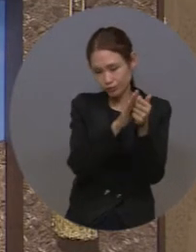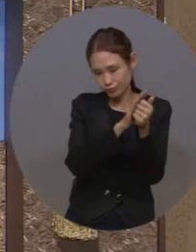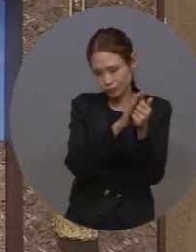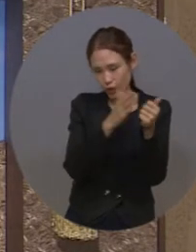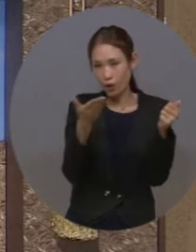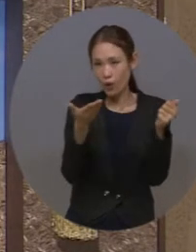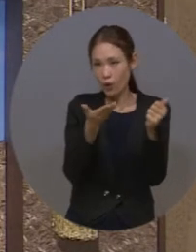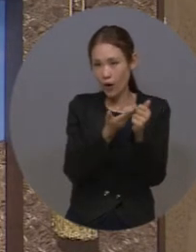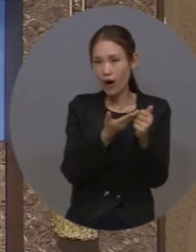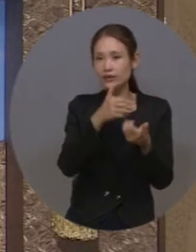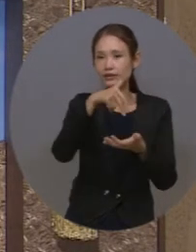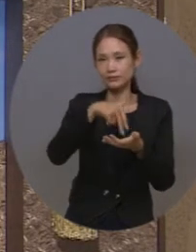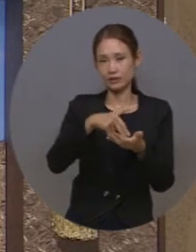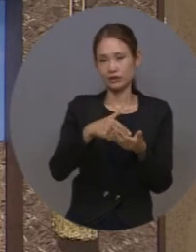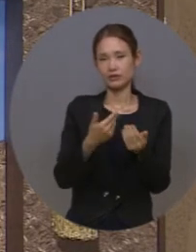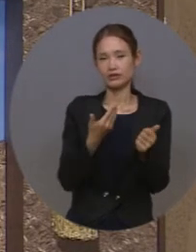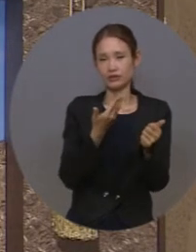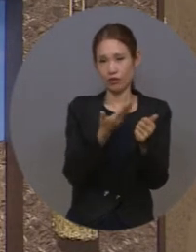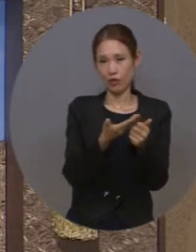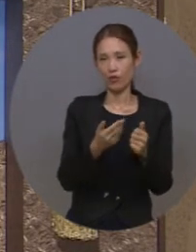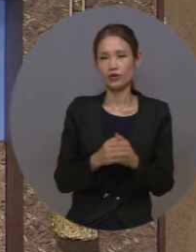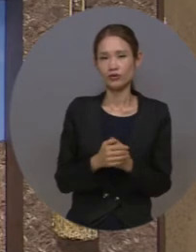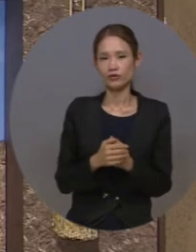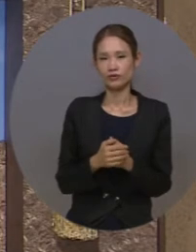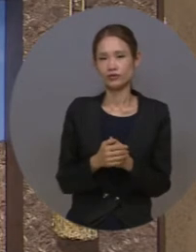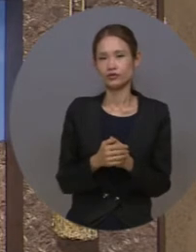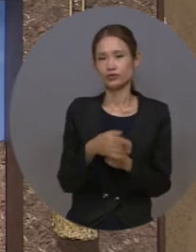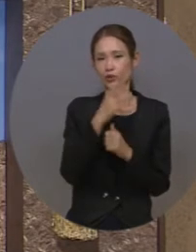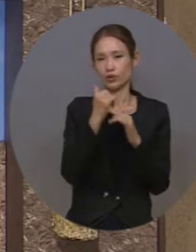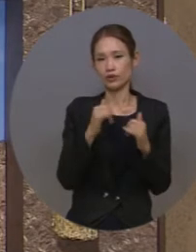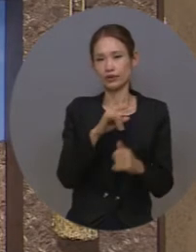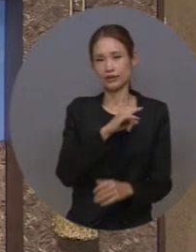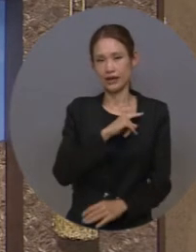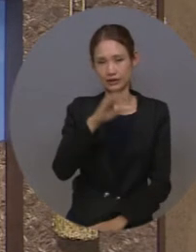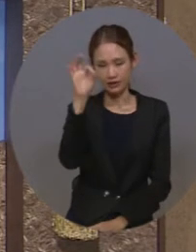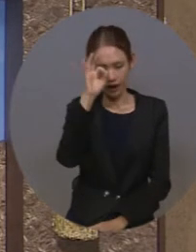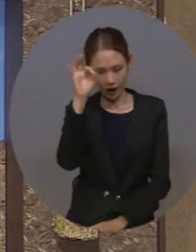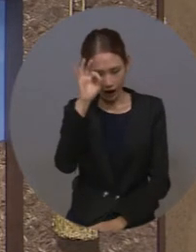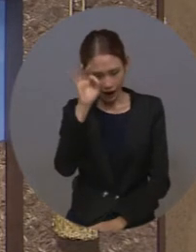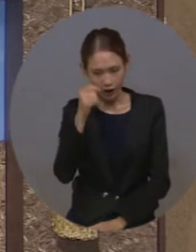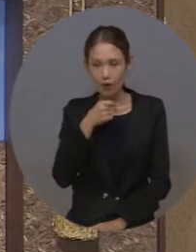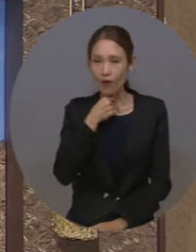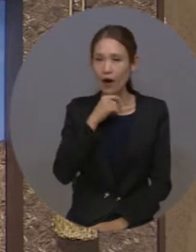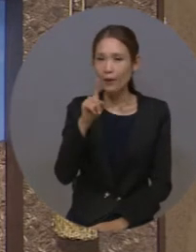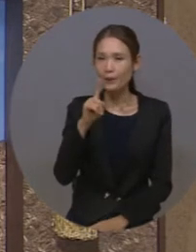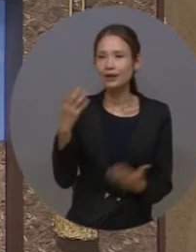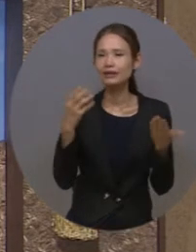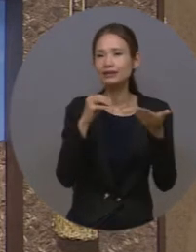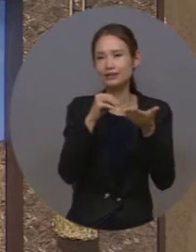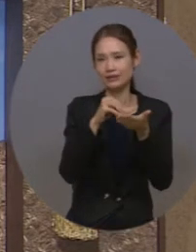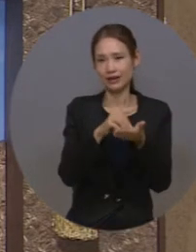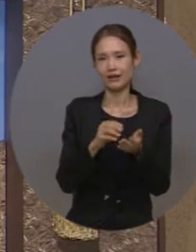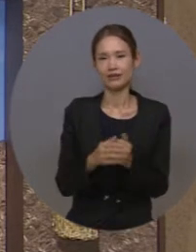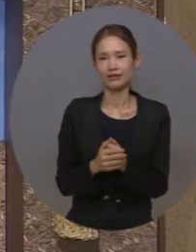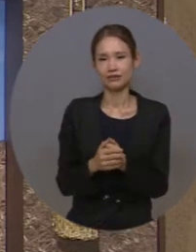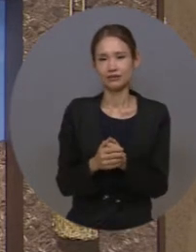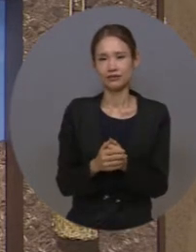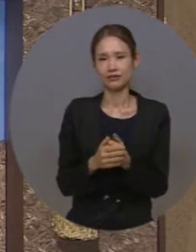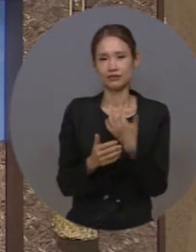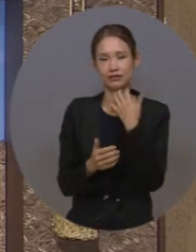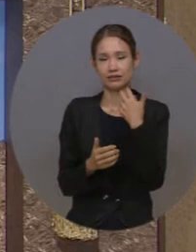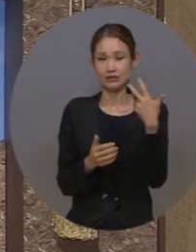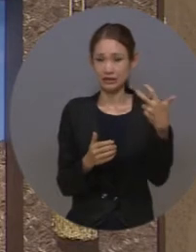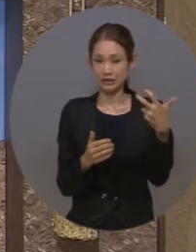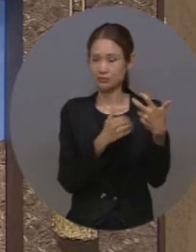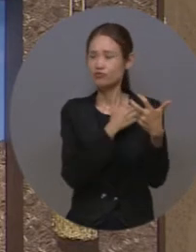취지로 드리는 거고요. 네. 노인분들이 가장 어르신들이 혹시 일자리입니다. 그러니까 아직은 요새는 뭐 70이 돼도